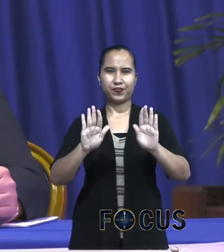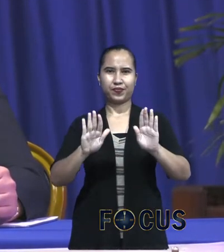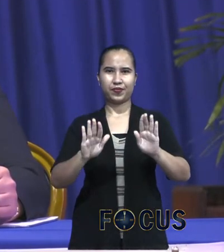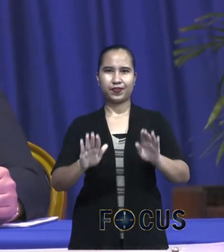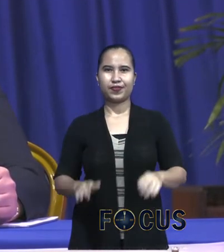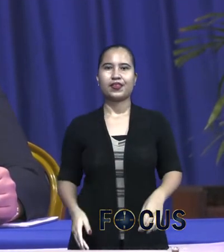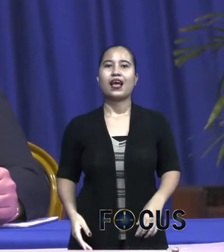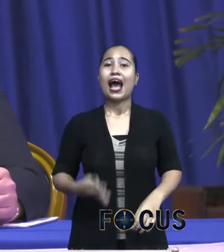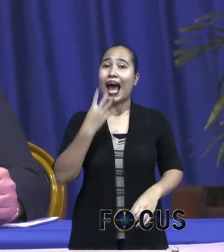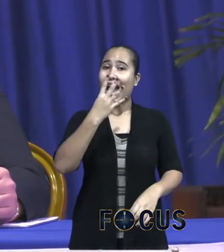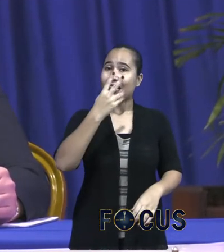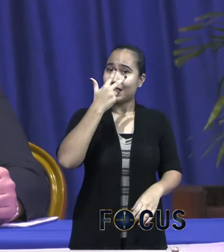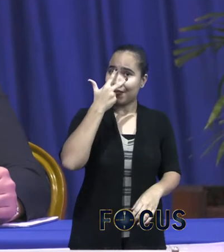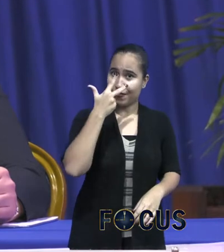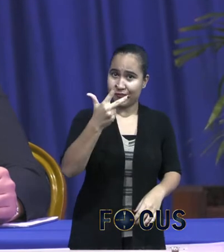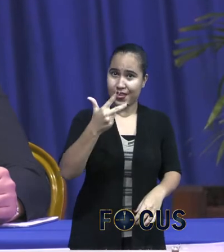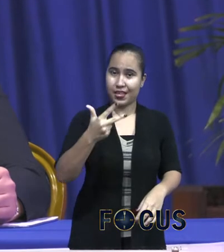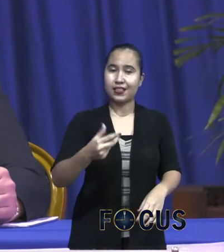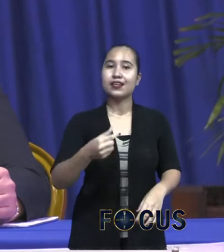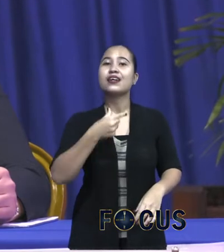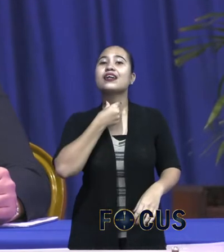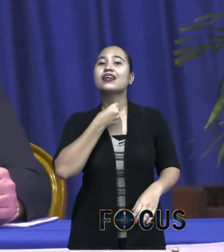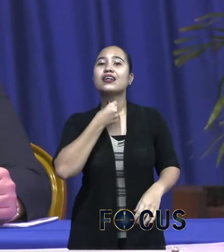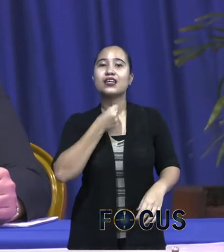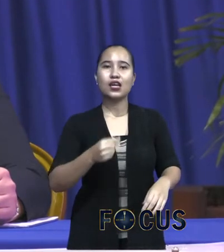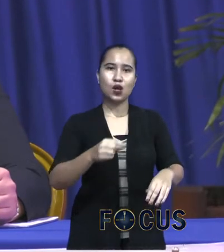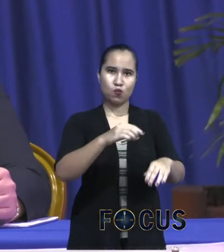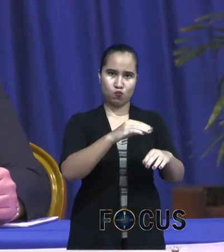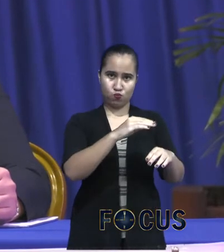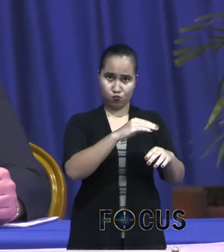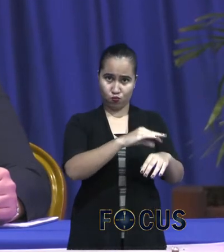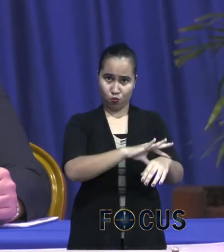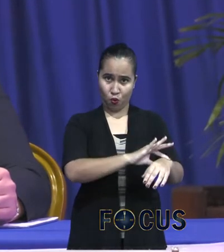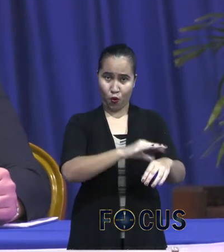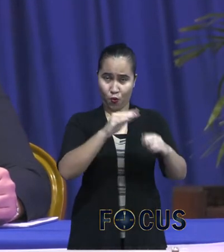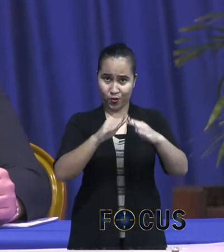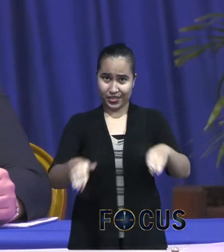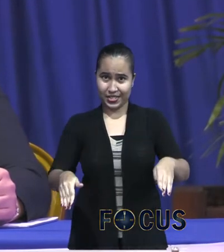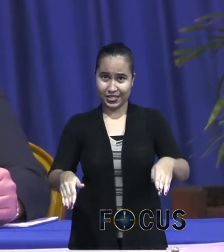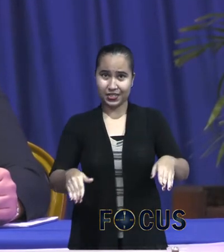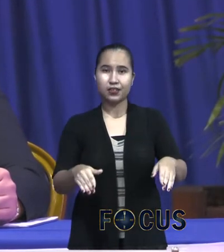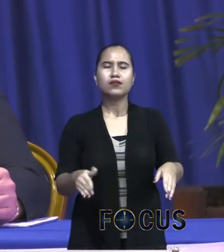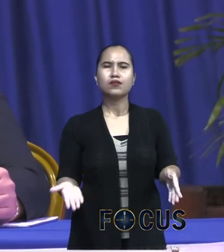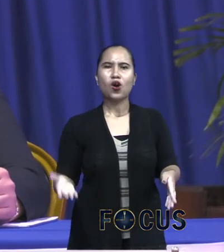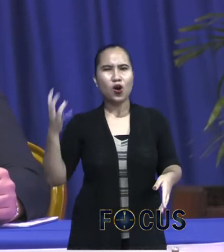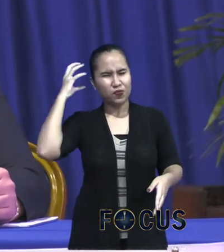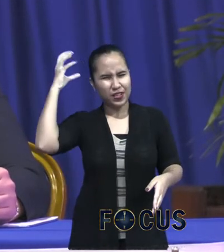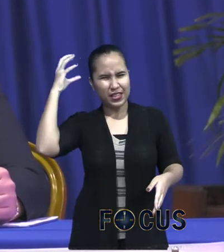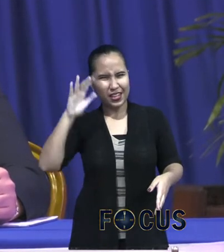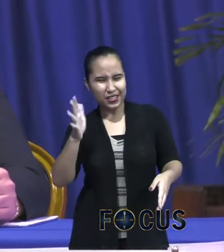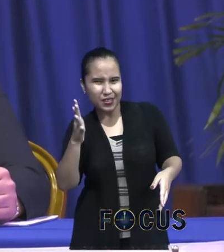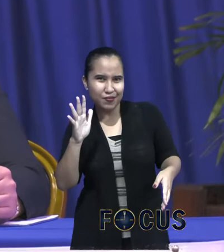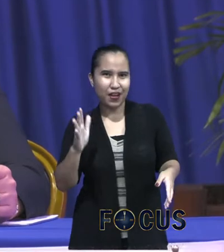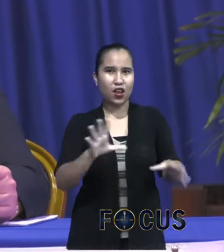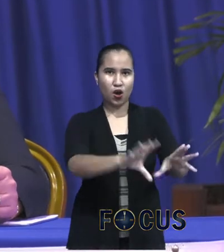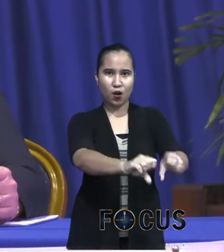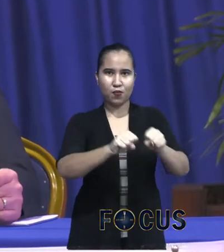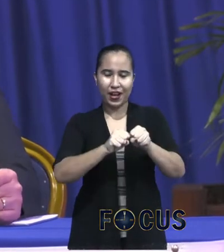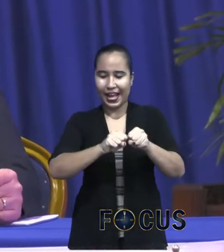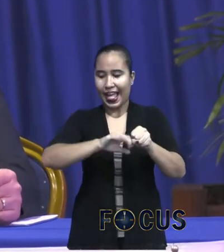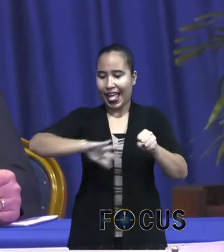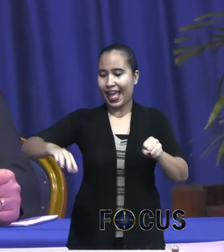grieppolies opgezet in het binnenland om verdachte gevallen op tijd op te vangen en te isoleren.